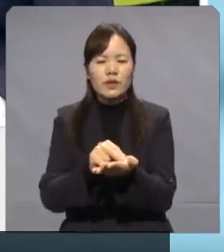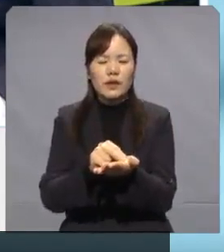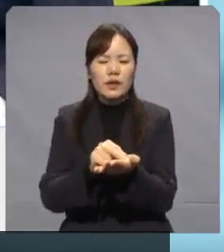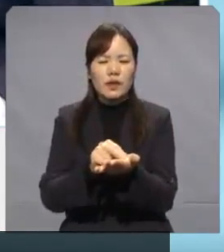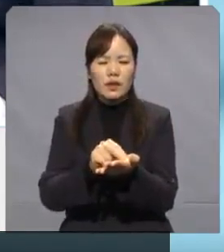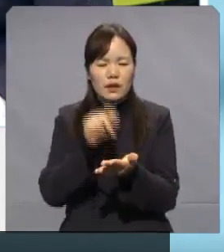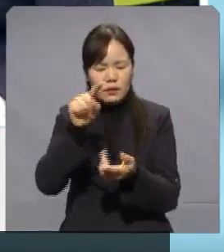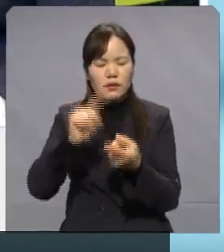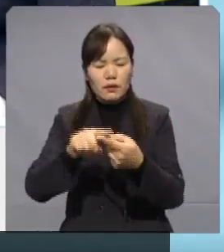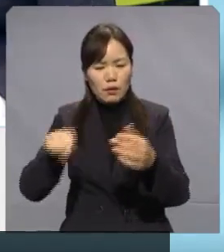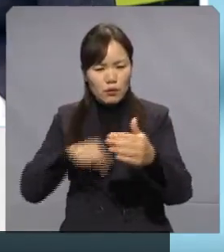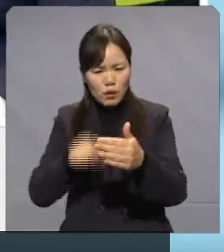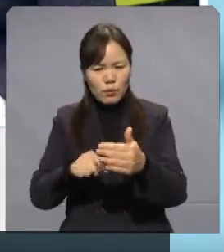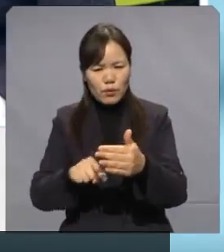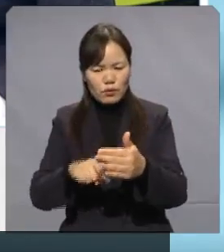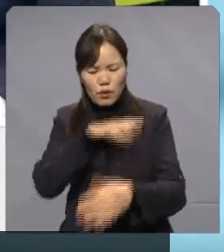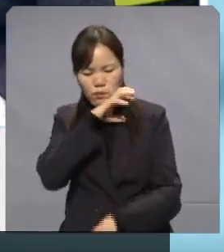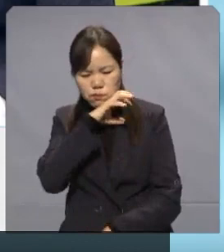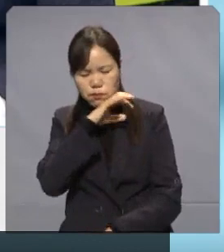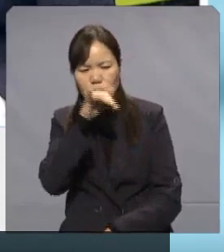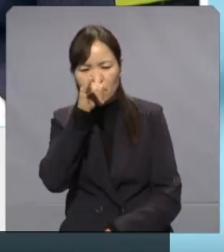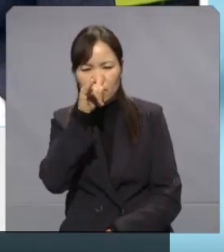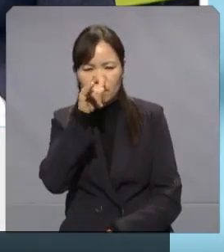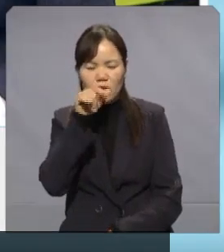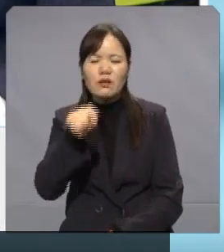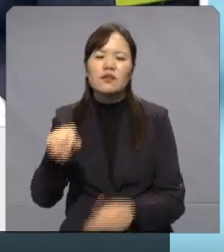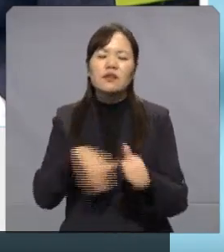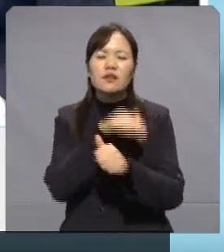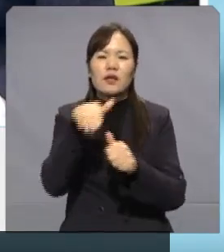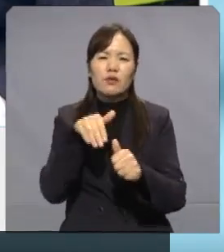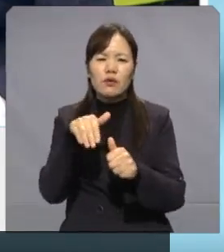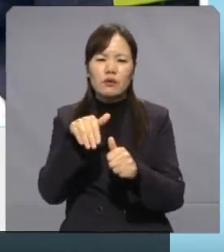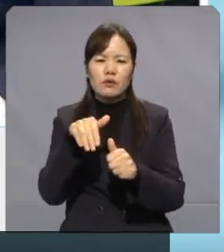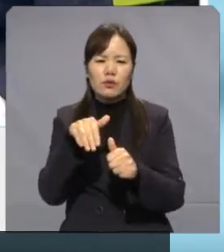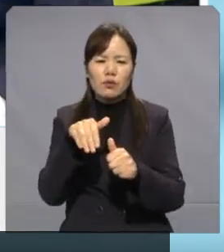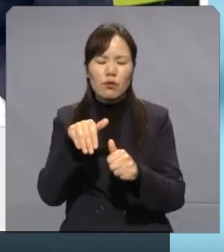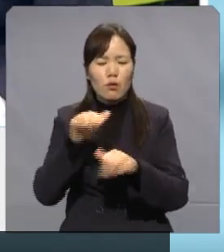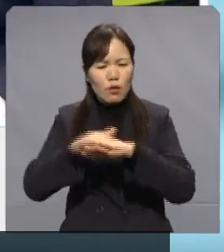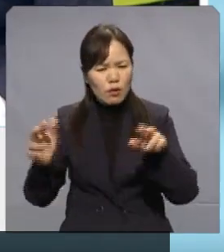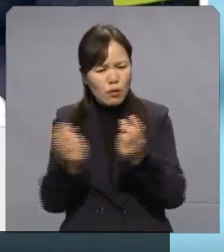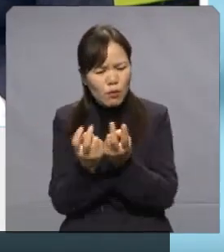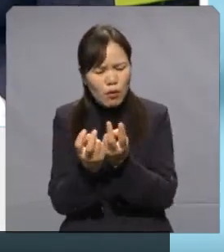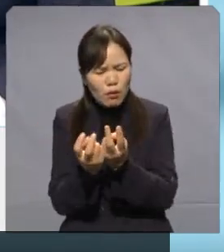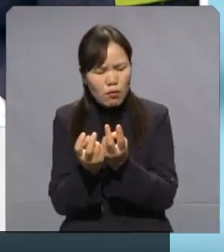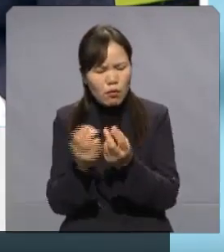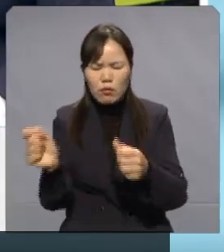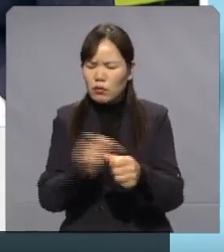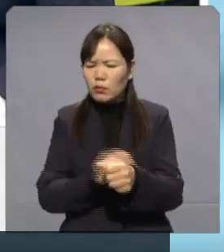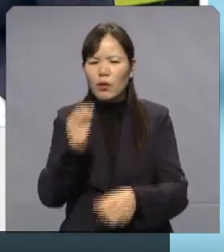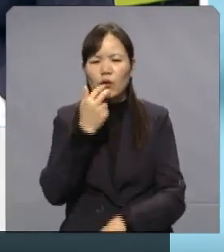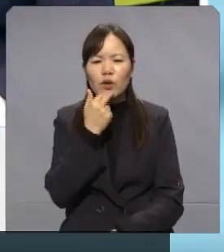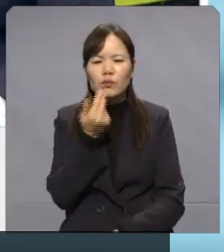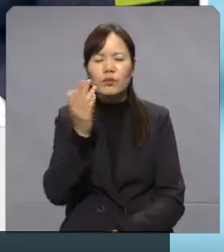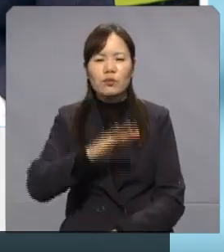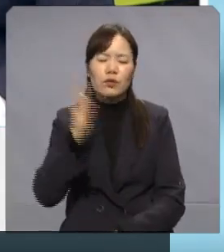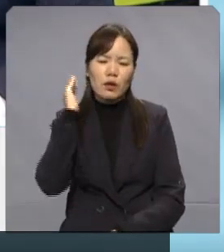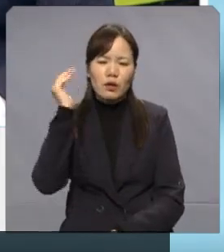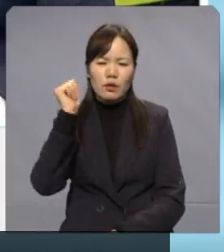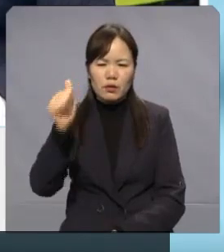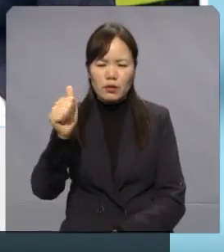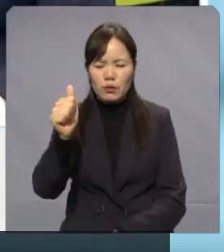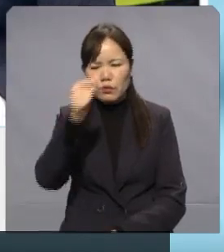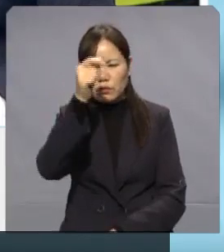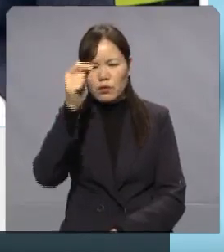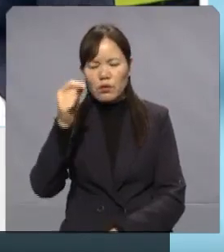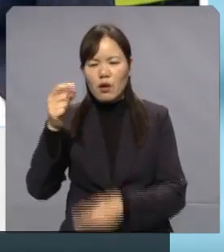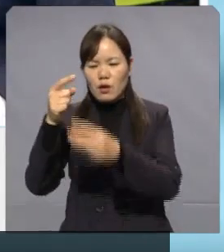있는 상황이에요. 그런데 이런 상황에서 대응할 카드가 마땅치 않습니다. 그런데 대통령과에서 윤석열